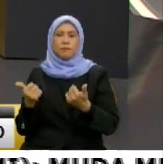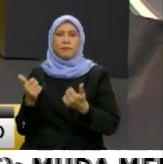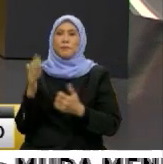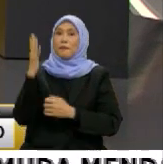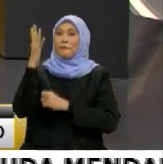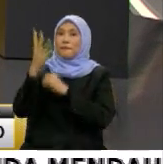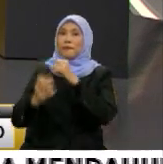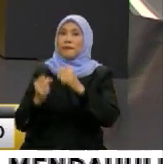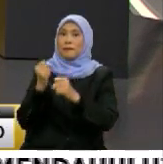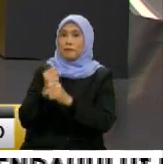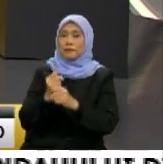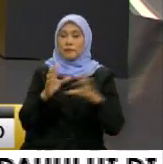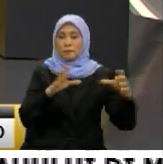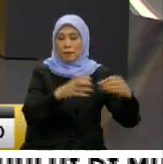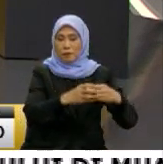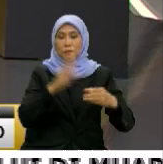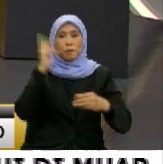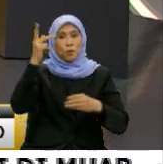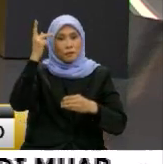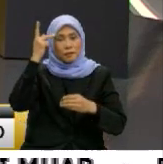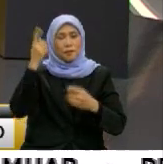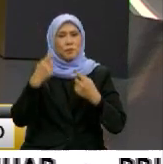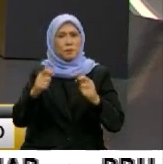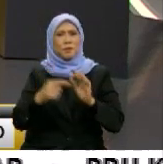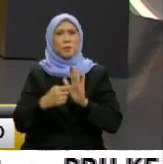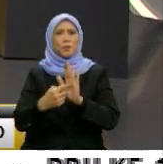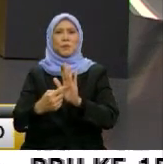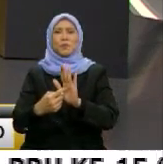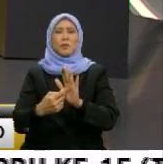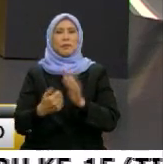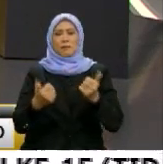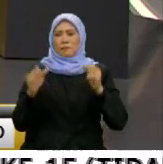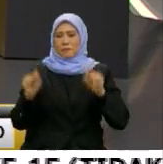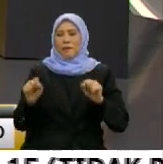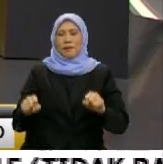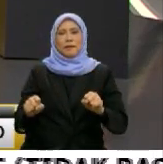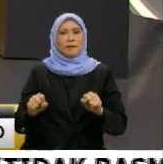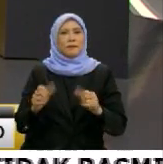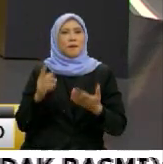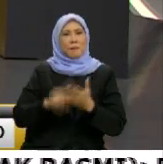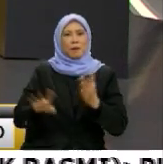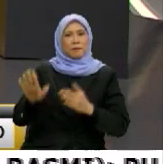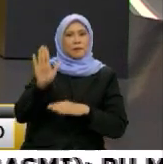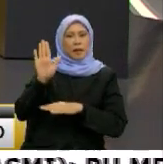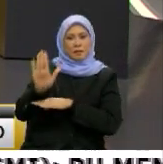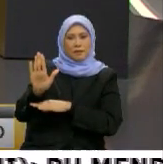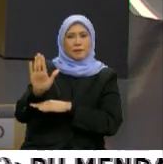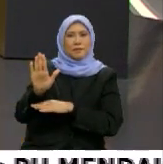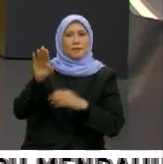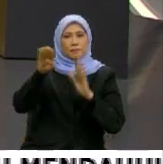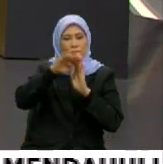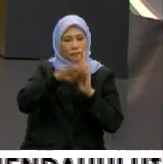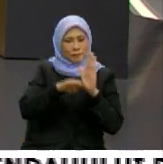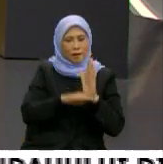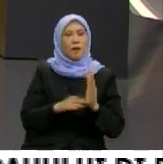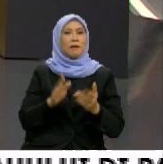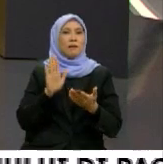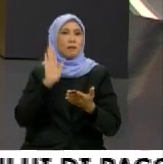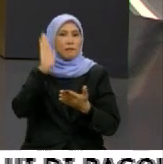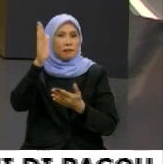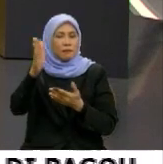5 years, setiap parti politik akan cuba untuk tunjukkan yang diorang mampu untuk tunaikan janji yang telah ditawarkan dalam manifesto